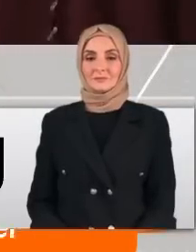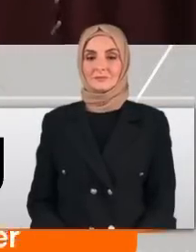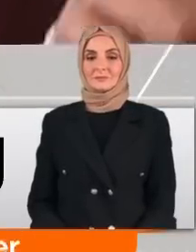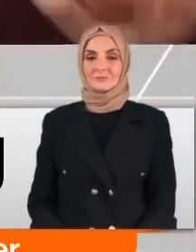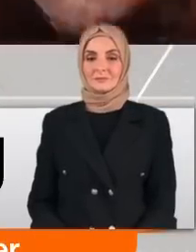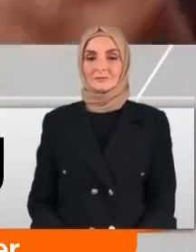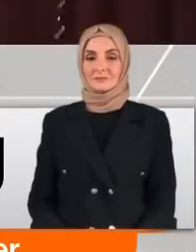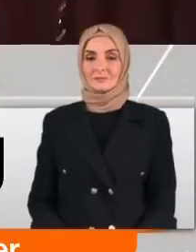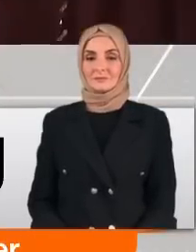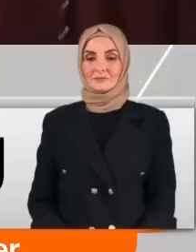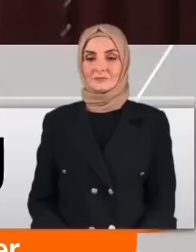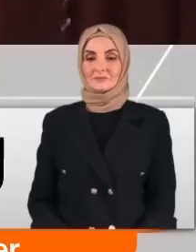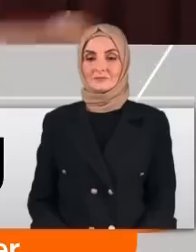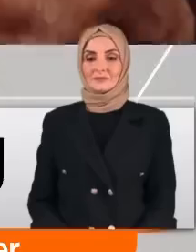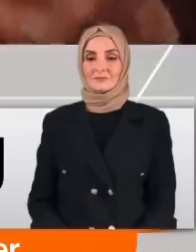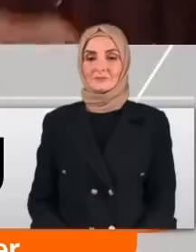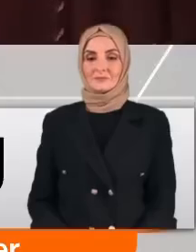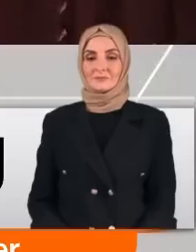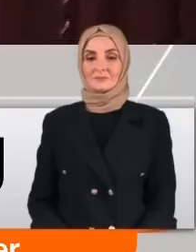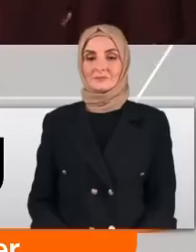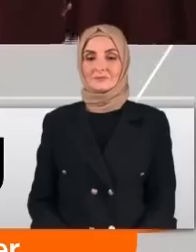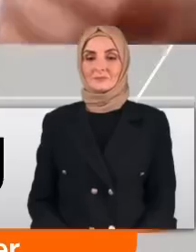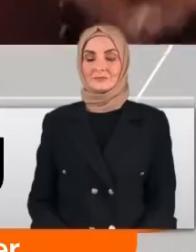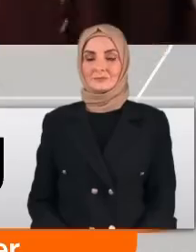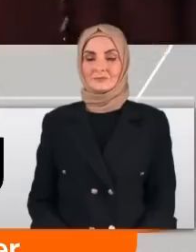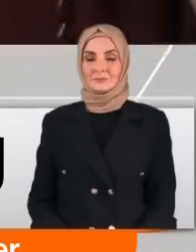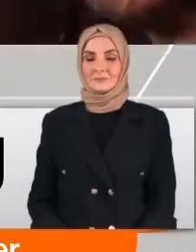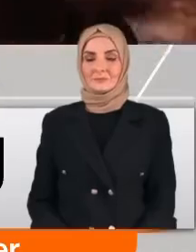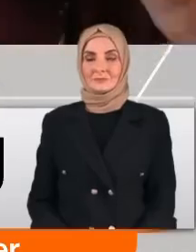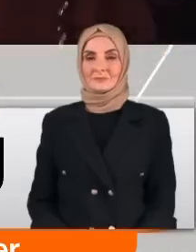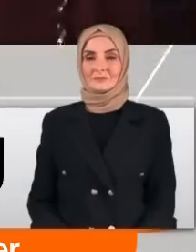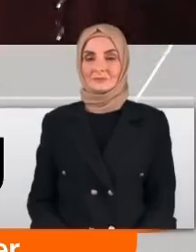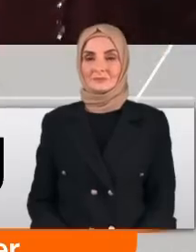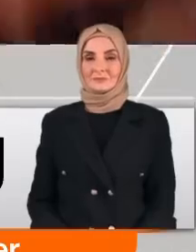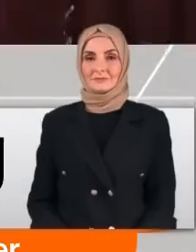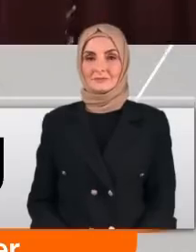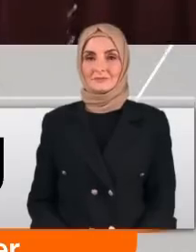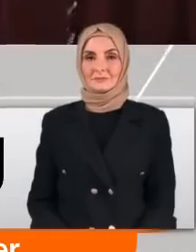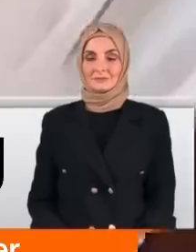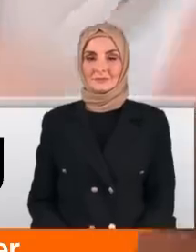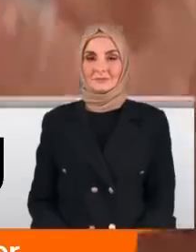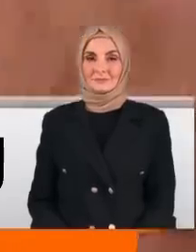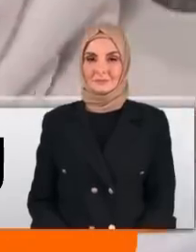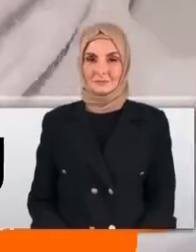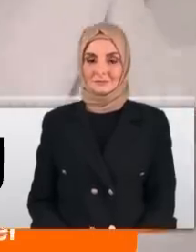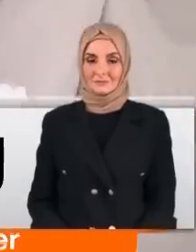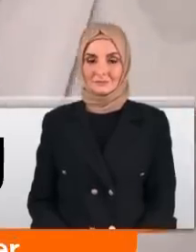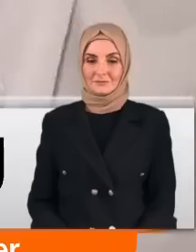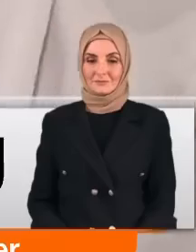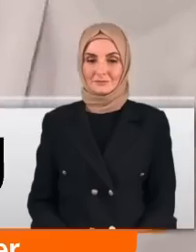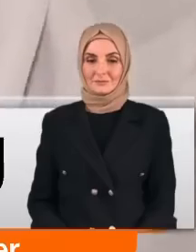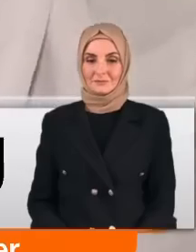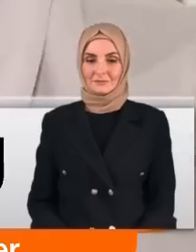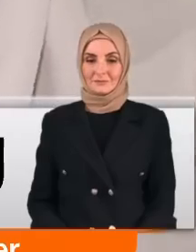ne oldu? Onlarla beraber oturdu, onlarla beraber yemek yedi. Ondan sonra o kadar yardım geldi. Herkesin